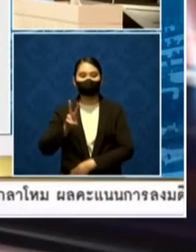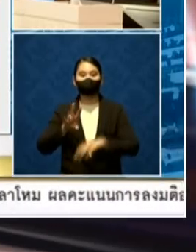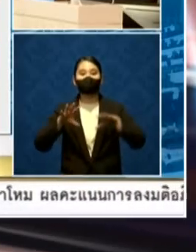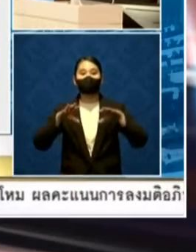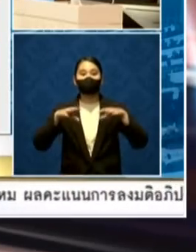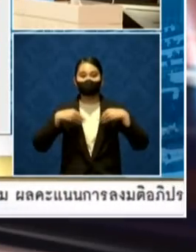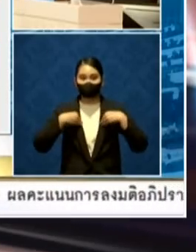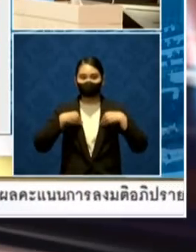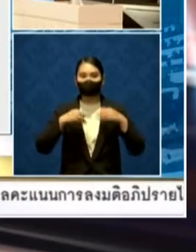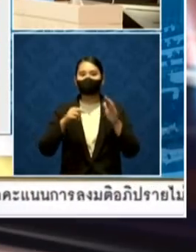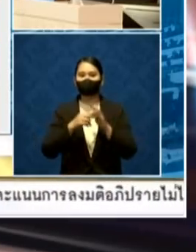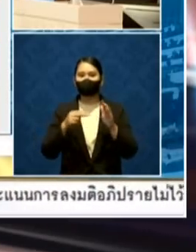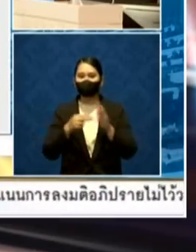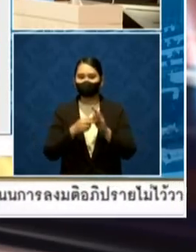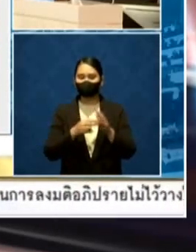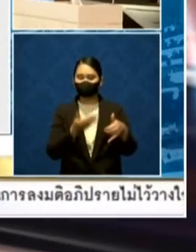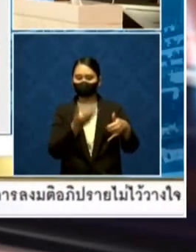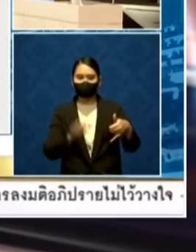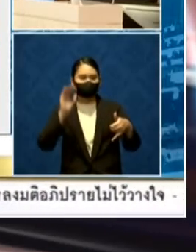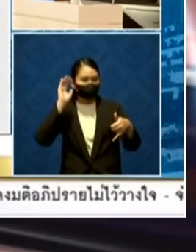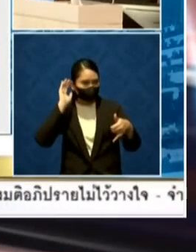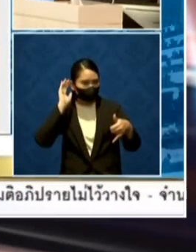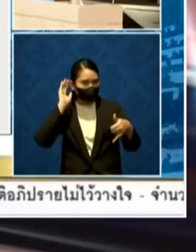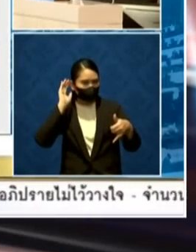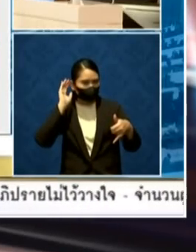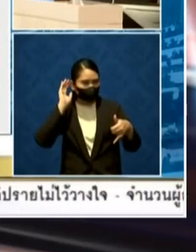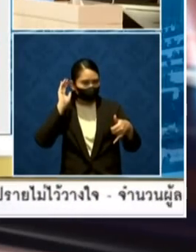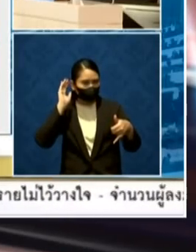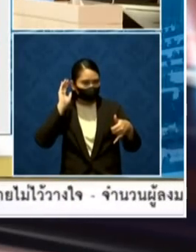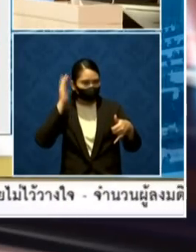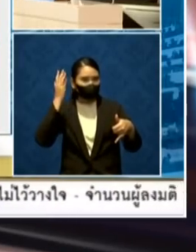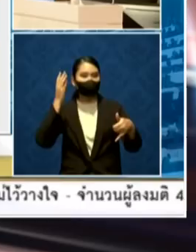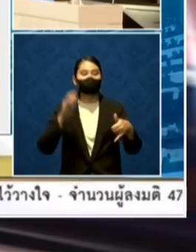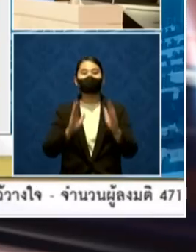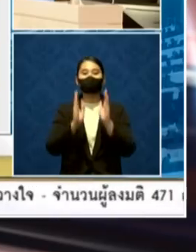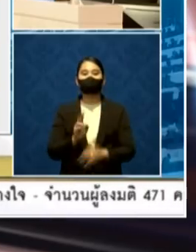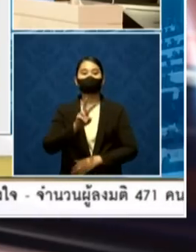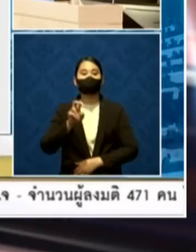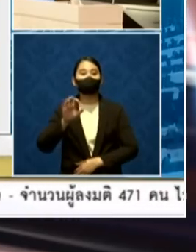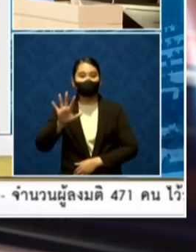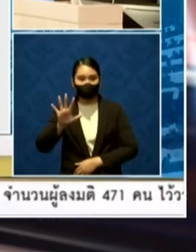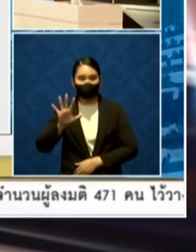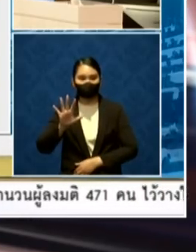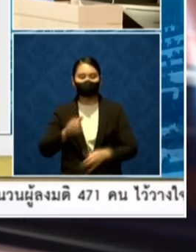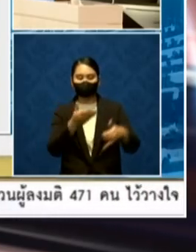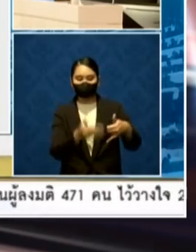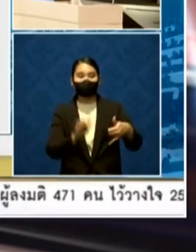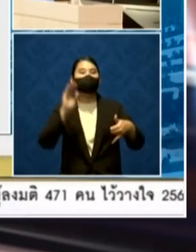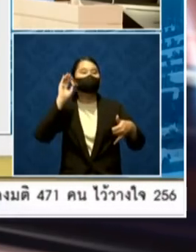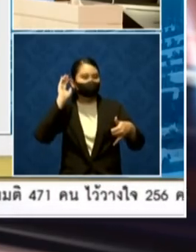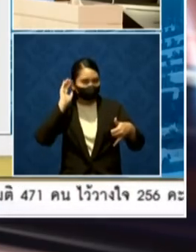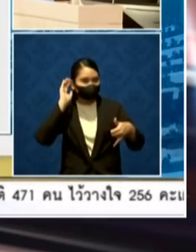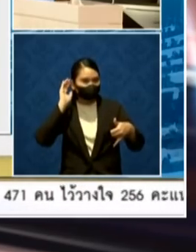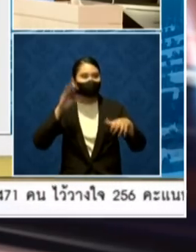วันนี้เขาได้รองแชมป ์ รองแชมป ์รองจากลุงป้อม รองจากลุงป้อม คือทั้งลุงป้อมแล้วก็คุณอนุทินเนี่ยมี